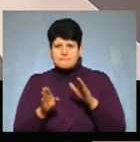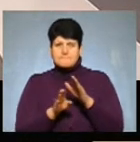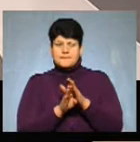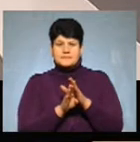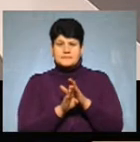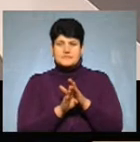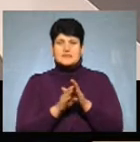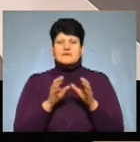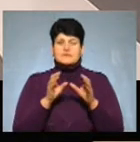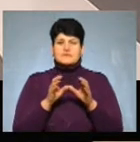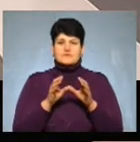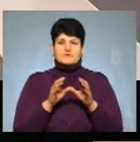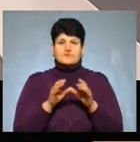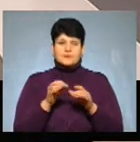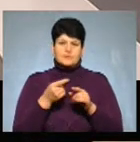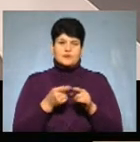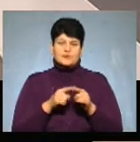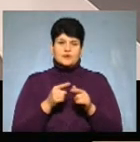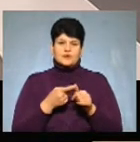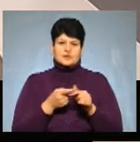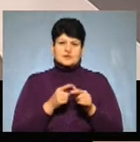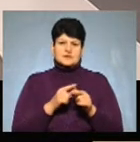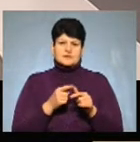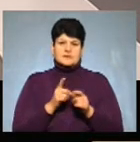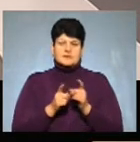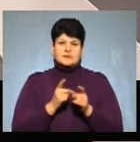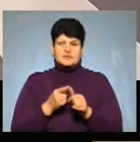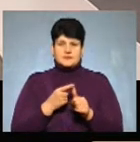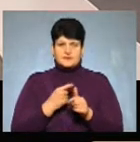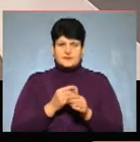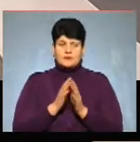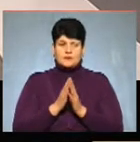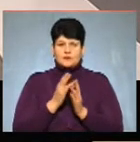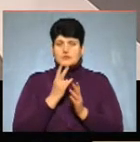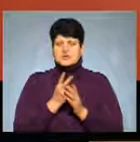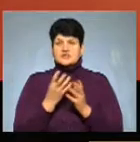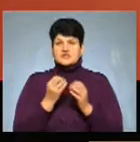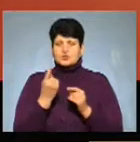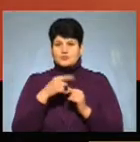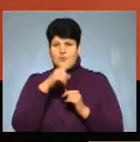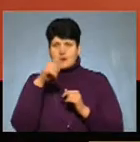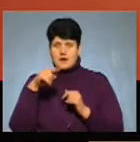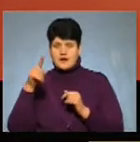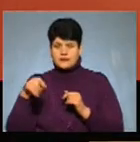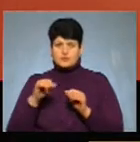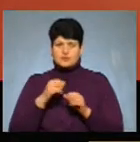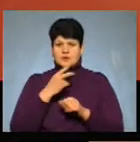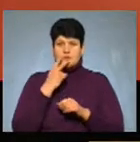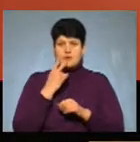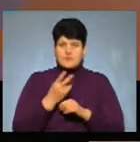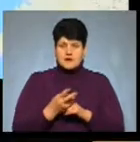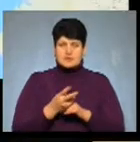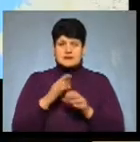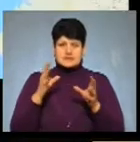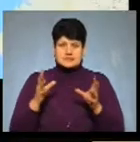дію закону про назву релігійної організації. Я попрошу режисера показати нам ще одну графіку, на якій ми зможемо